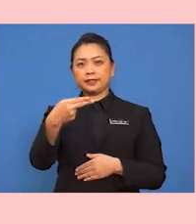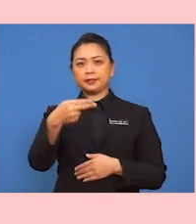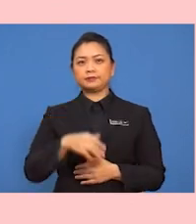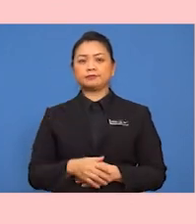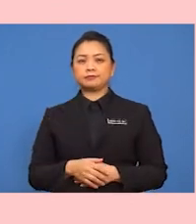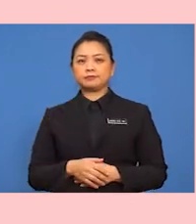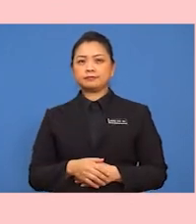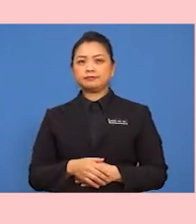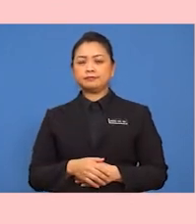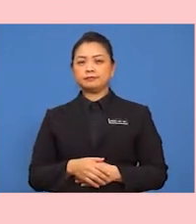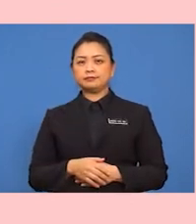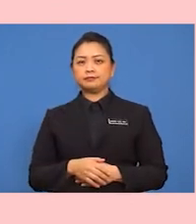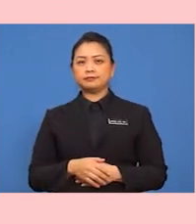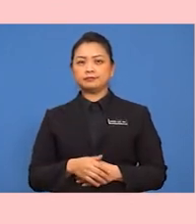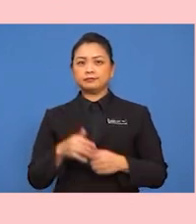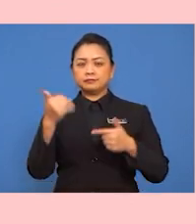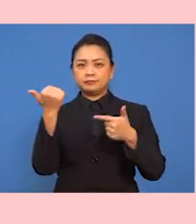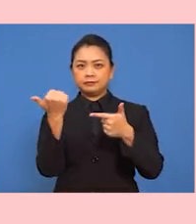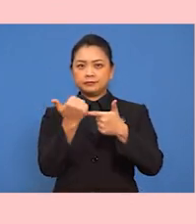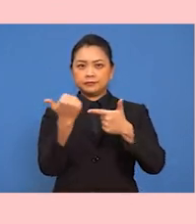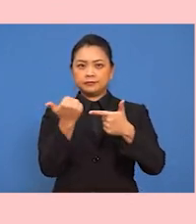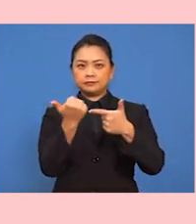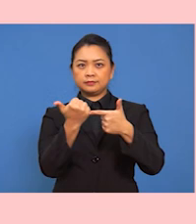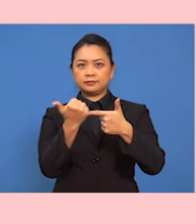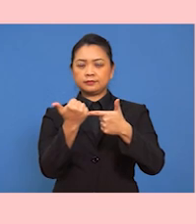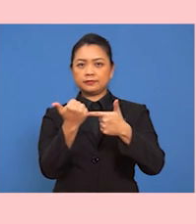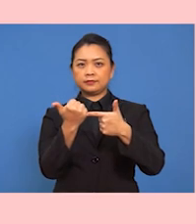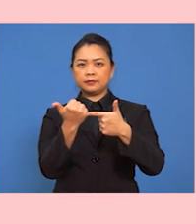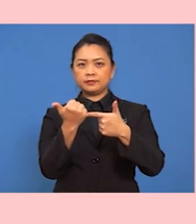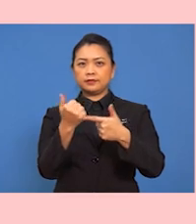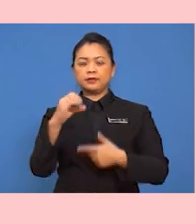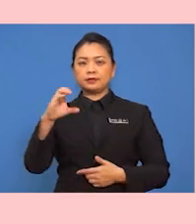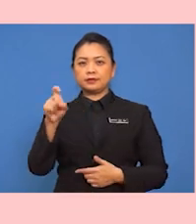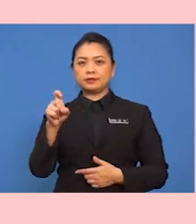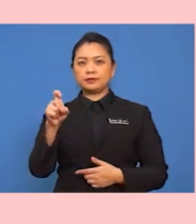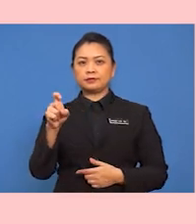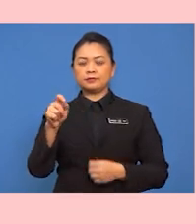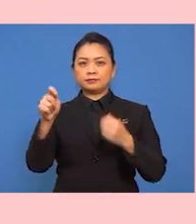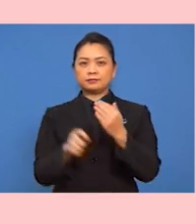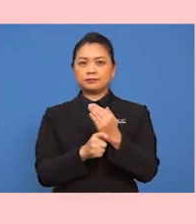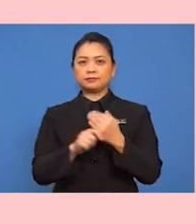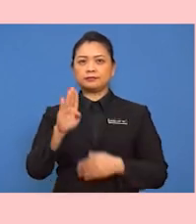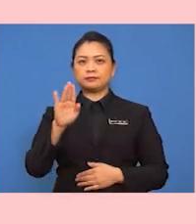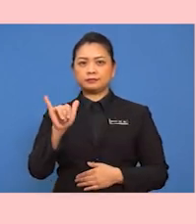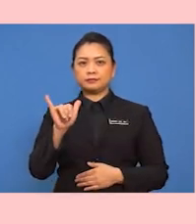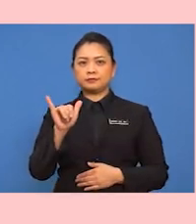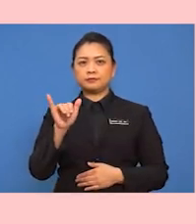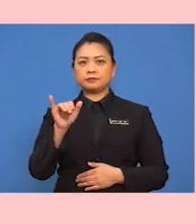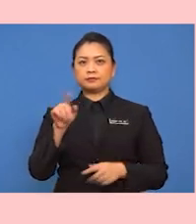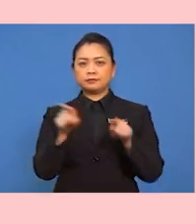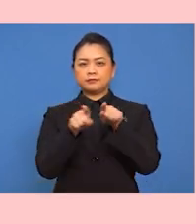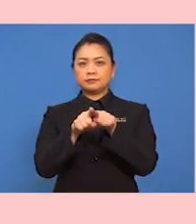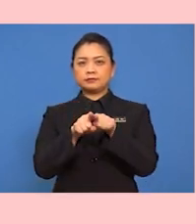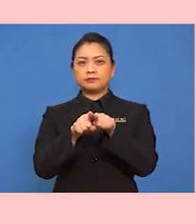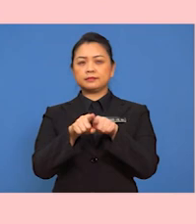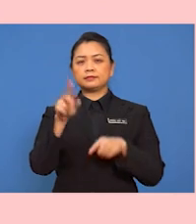Manakala, persamaan kedua ialah CX tambah BY sama